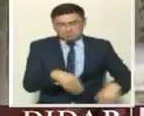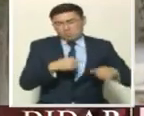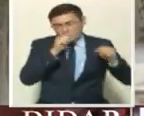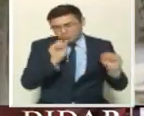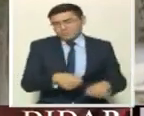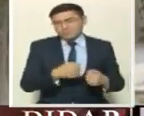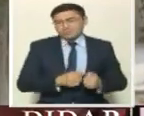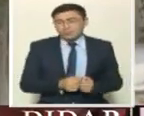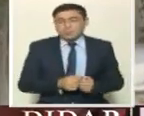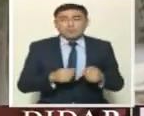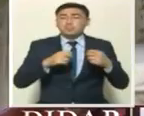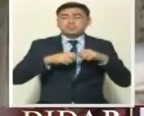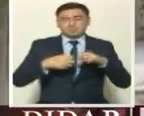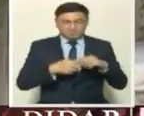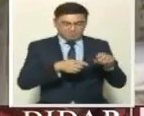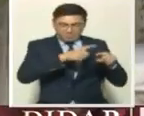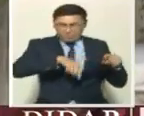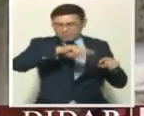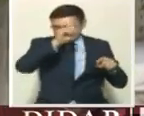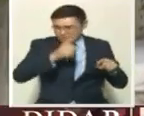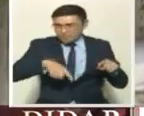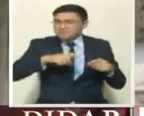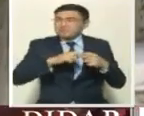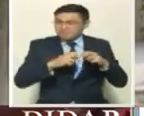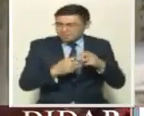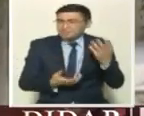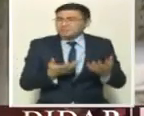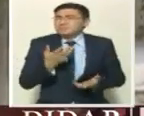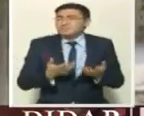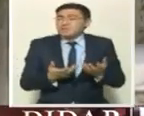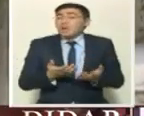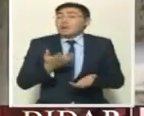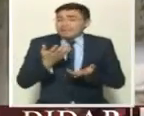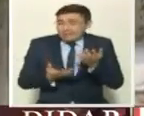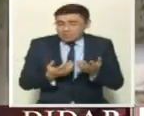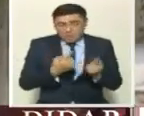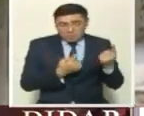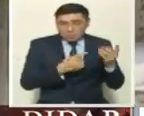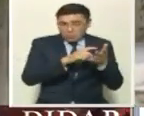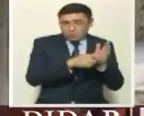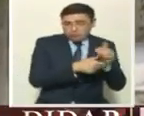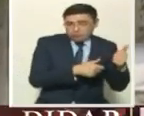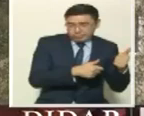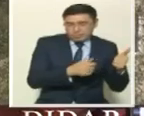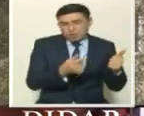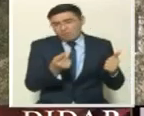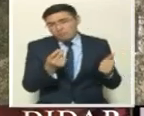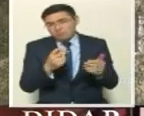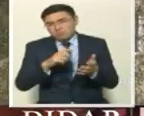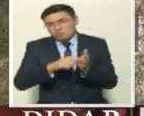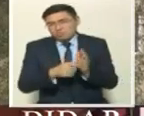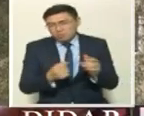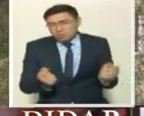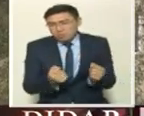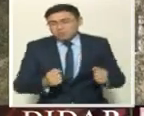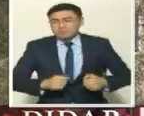холодно проблема в системе наверное должным образом не работает если в одной комнате тепло то в другой наоборот В